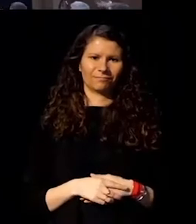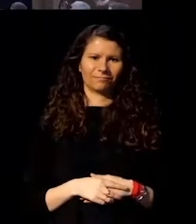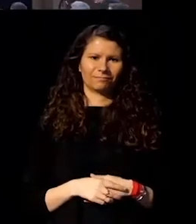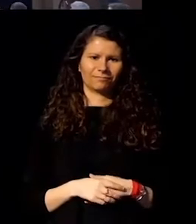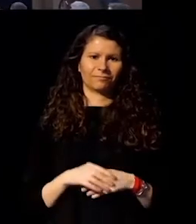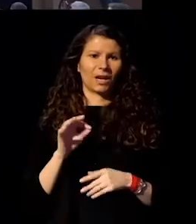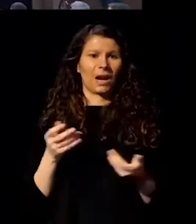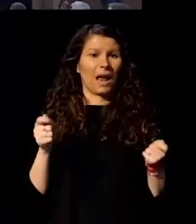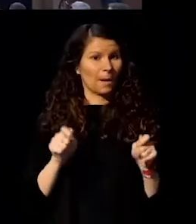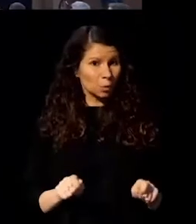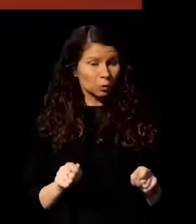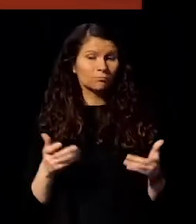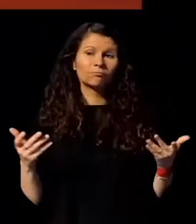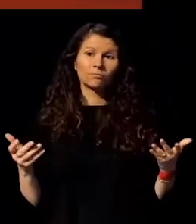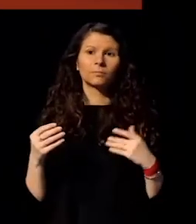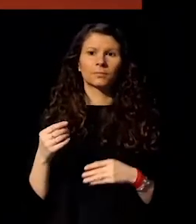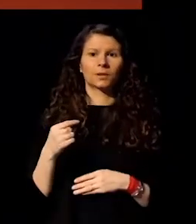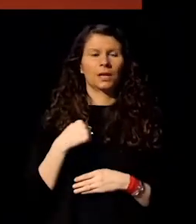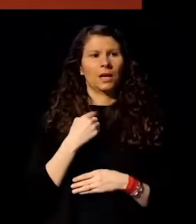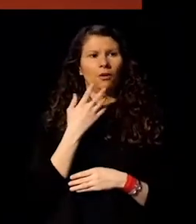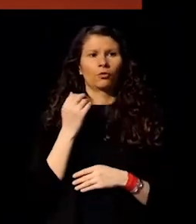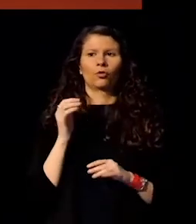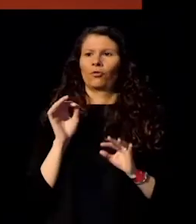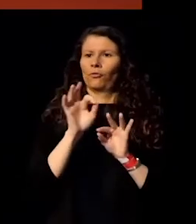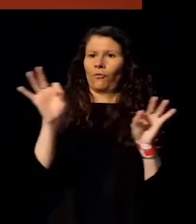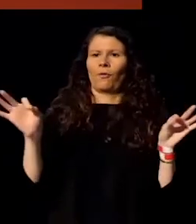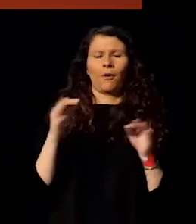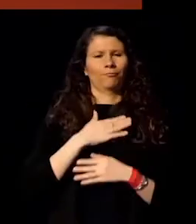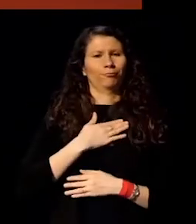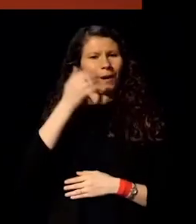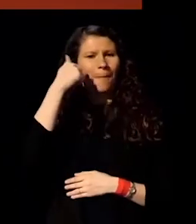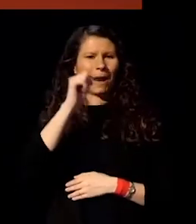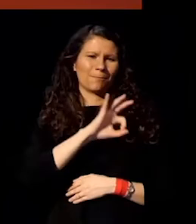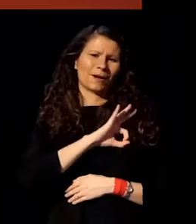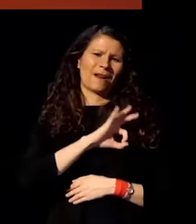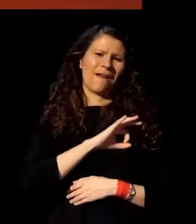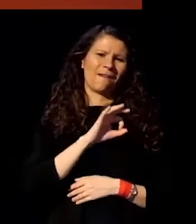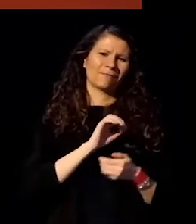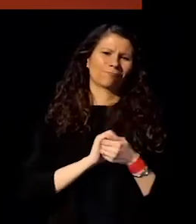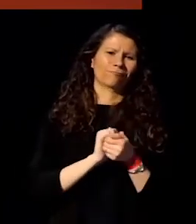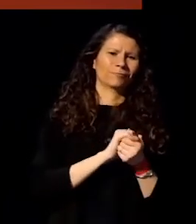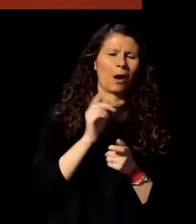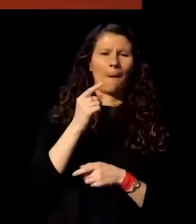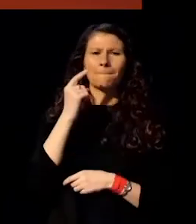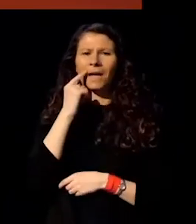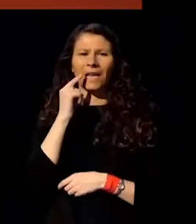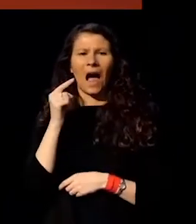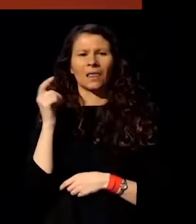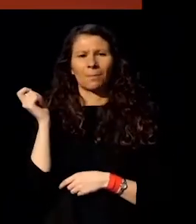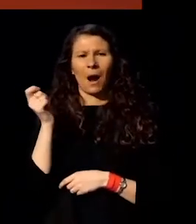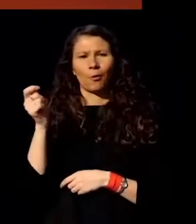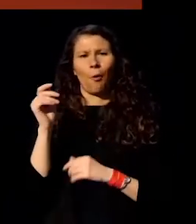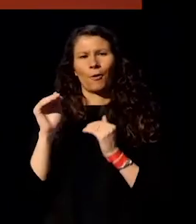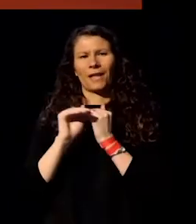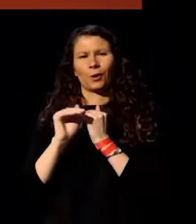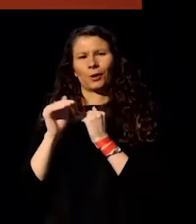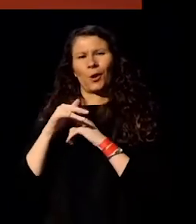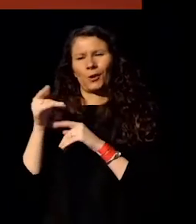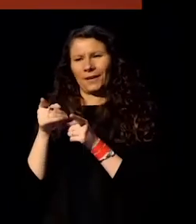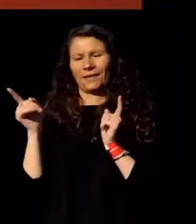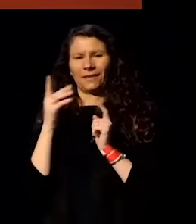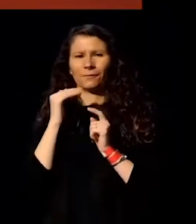Zum Schluss, ich möchte euch, meiner Berliner Partei, besonders aber meinen Marzahner und Pankower Genossinnen und